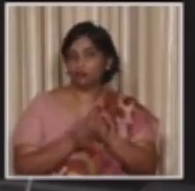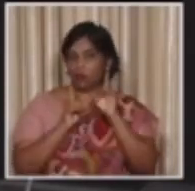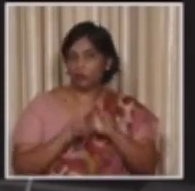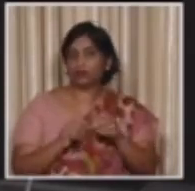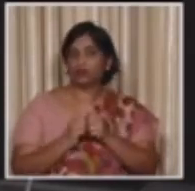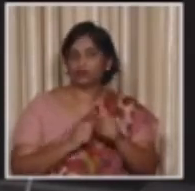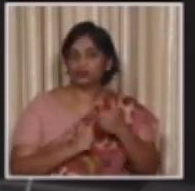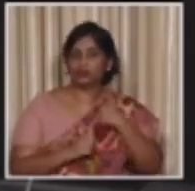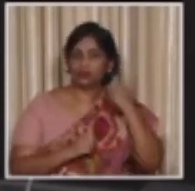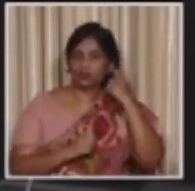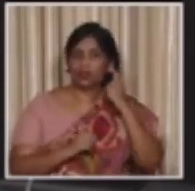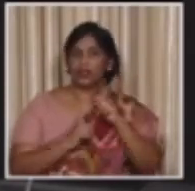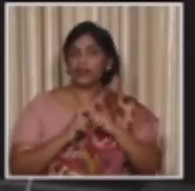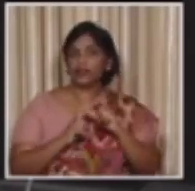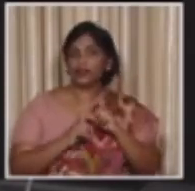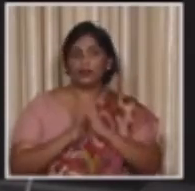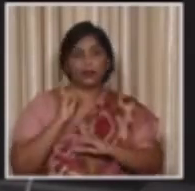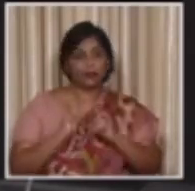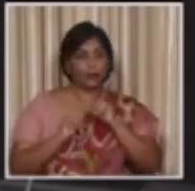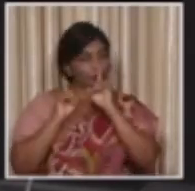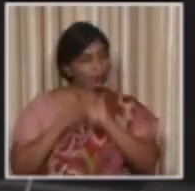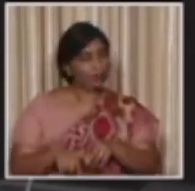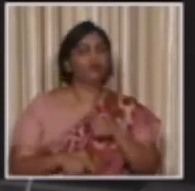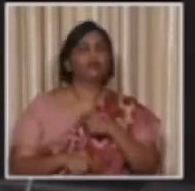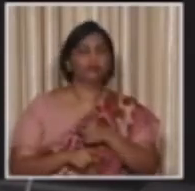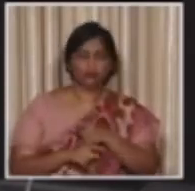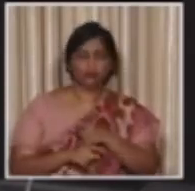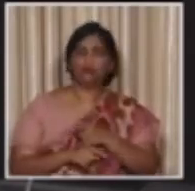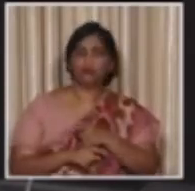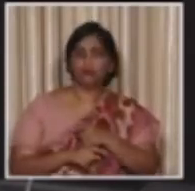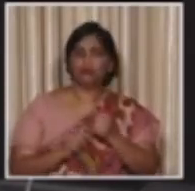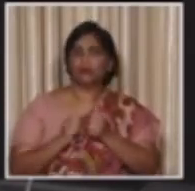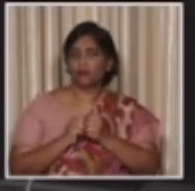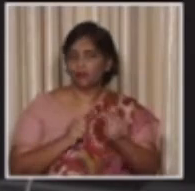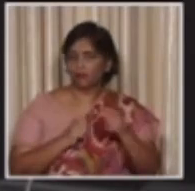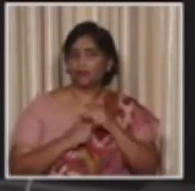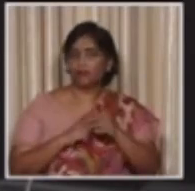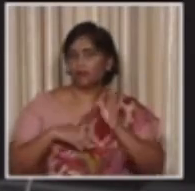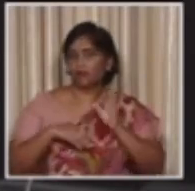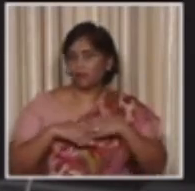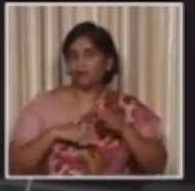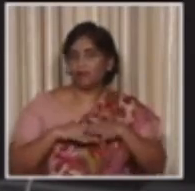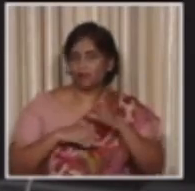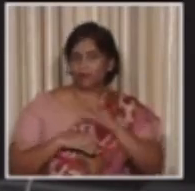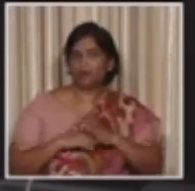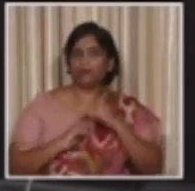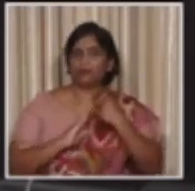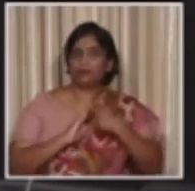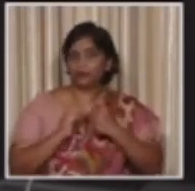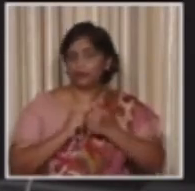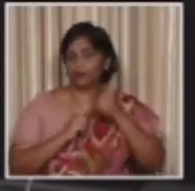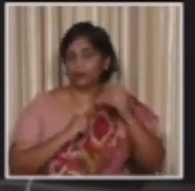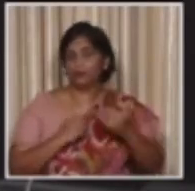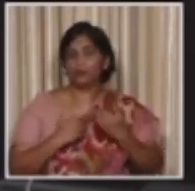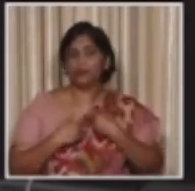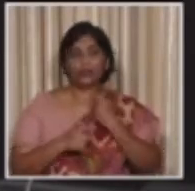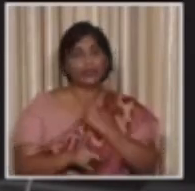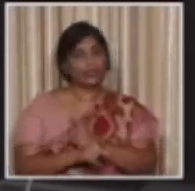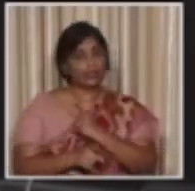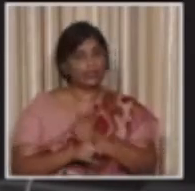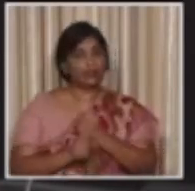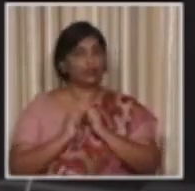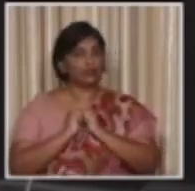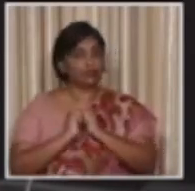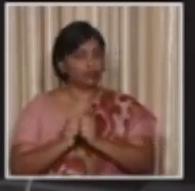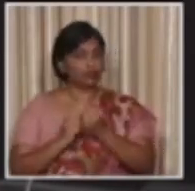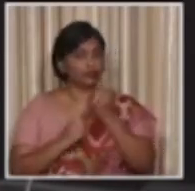කටයුතු වලදී අපි දන්නවා අධ්‍යාපන අමාත්‍යංශයටත් මේ වගේ මේ කටයුතු වලට මුහුණ දෙන්න සිද්ධ වුණා. රටේ ඉදිරි ගමන අපේ ගුරුවරියන්ගේ පත්වීම්